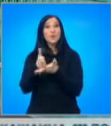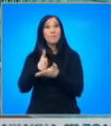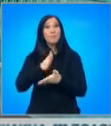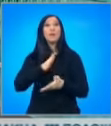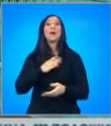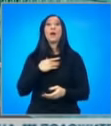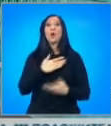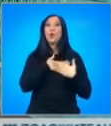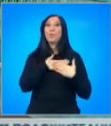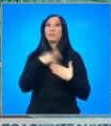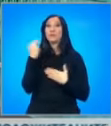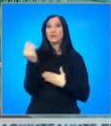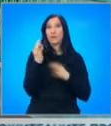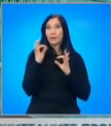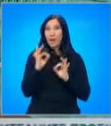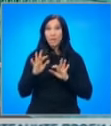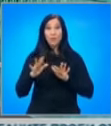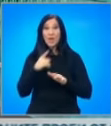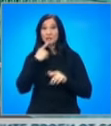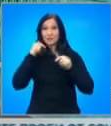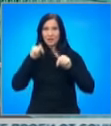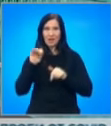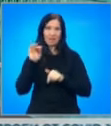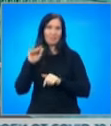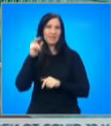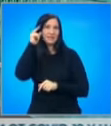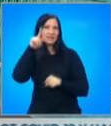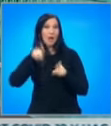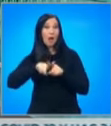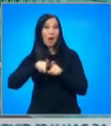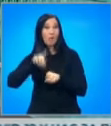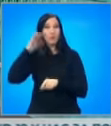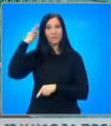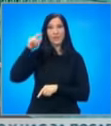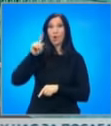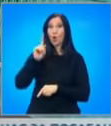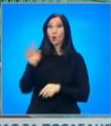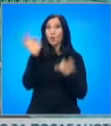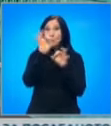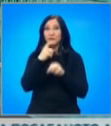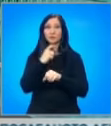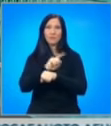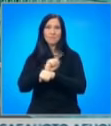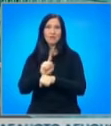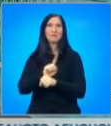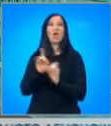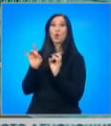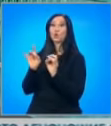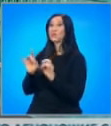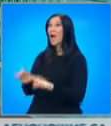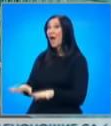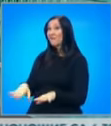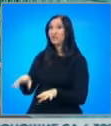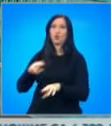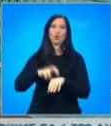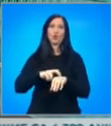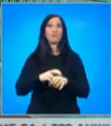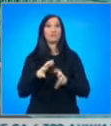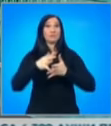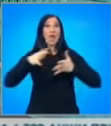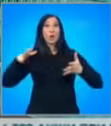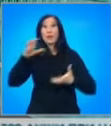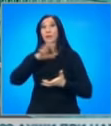на Сърбия. И така, поне за сега, да бъде известен като президента, който нито за миг не изостави Новак Джокович в най-голямата